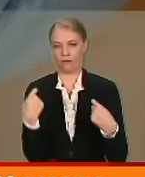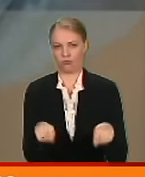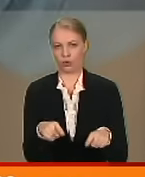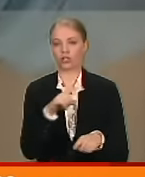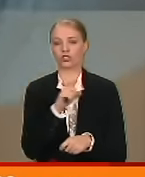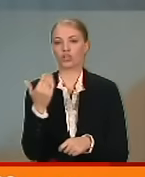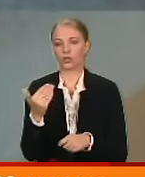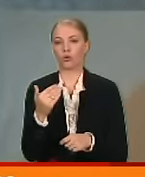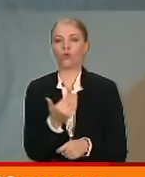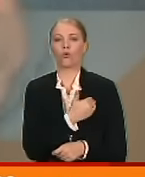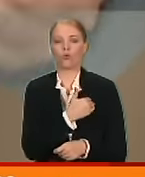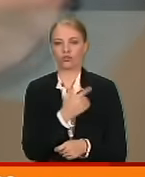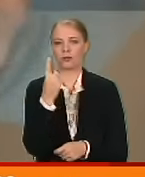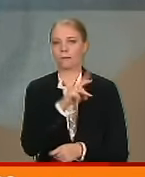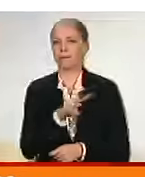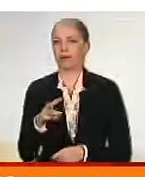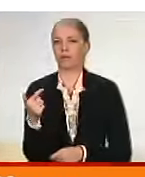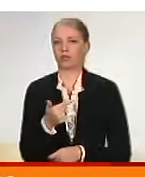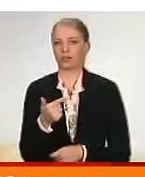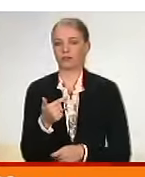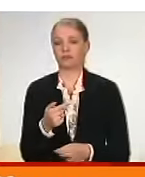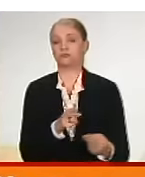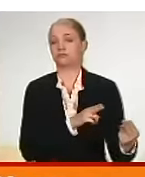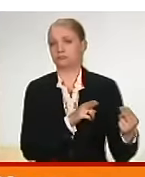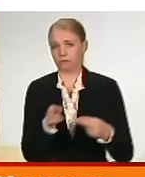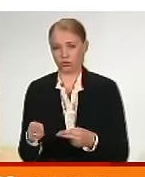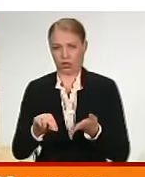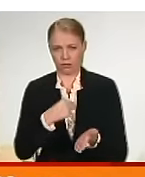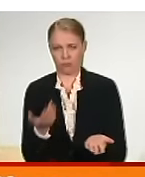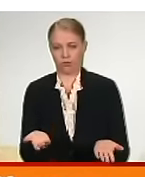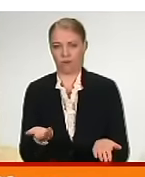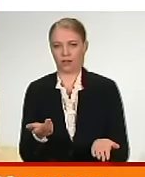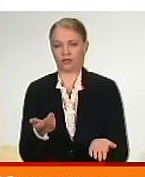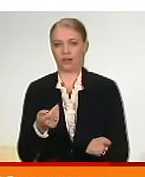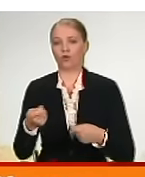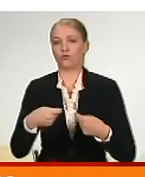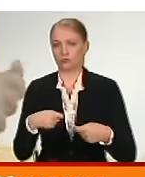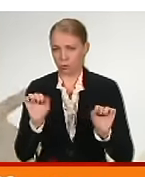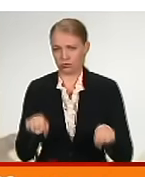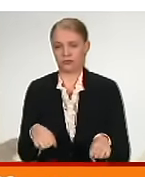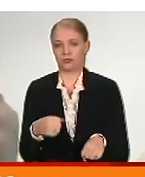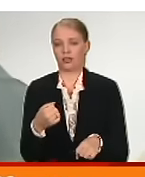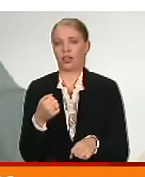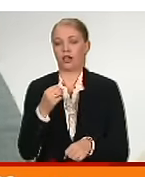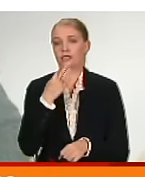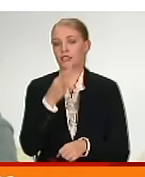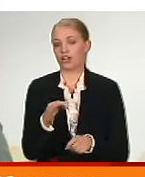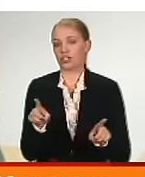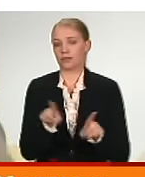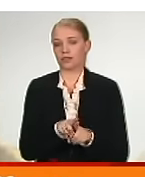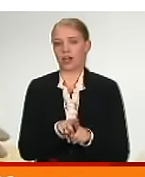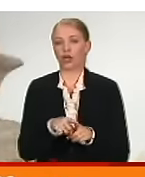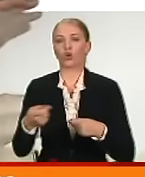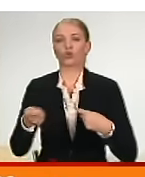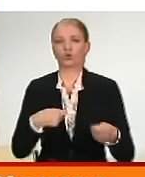продаж. За нього просить мільйон гривень. Приїжджайте, покупайте. Торг уместен, причому, скажімо так,